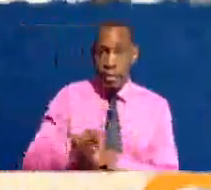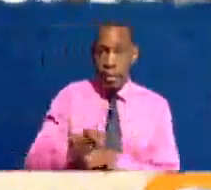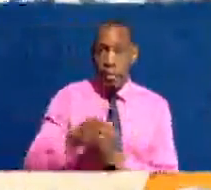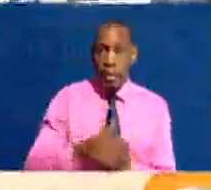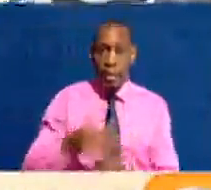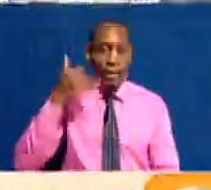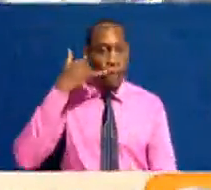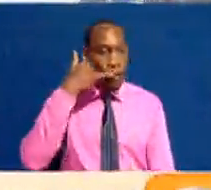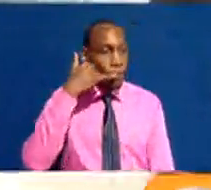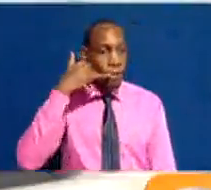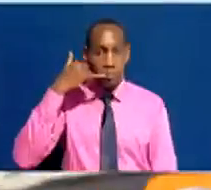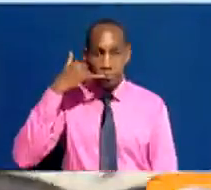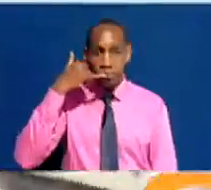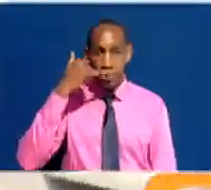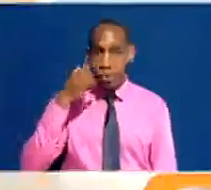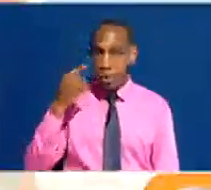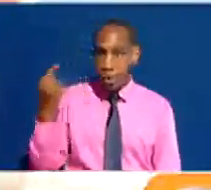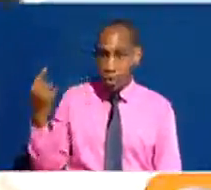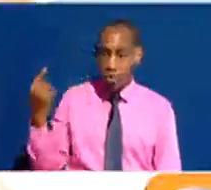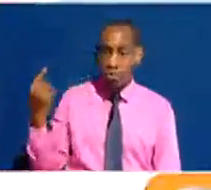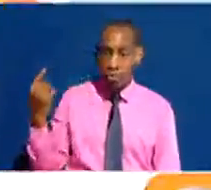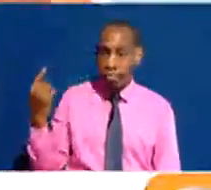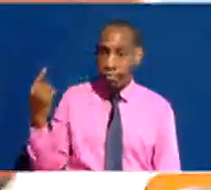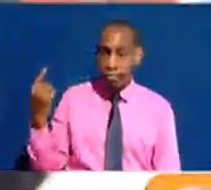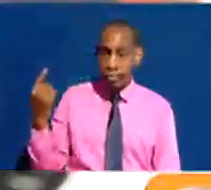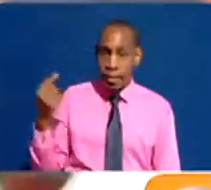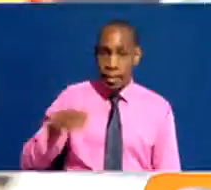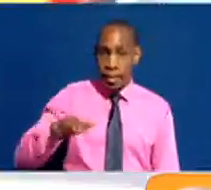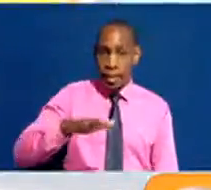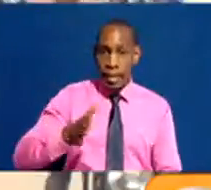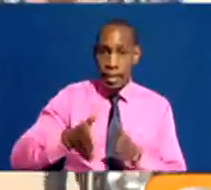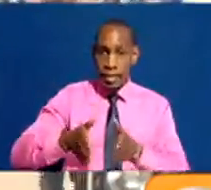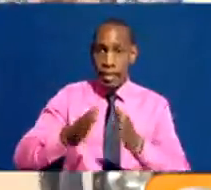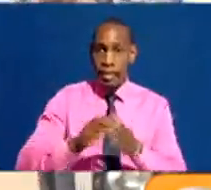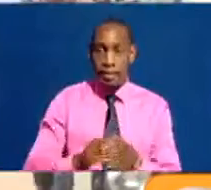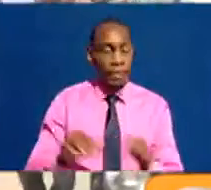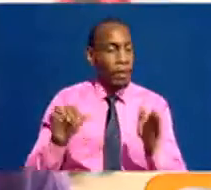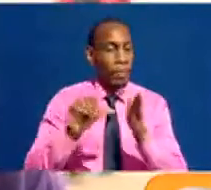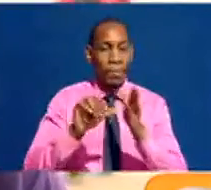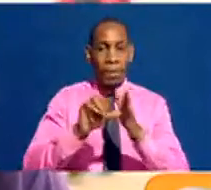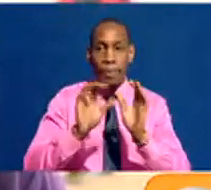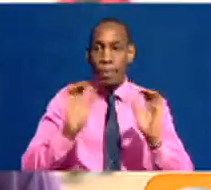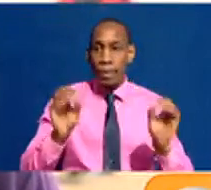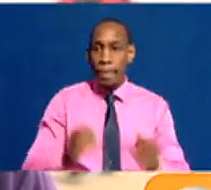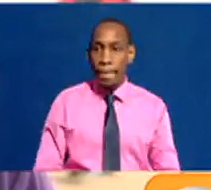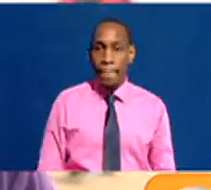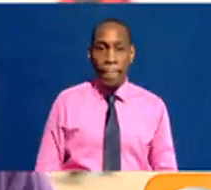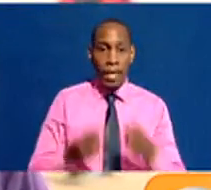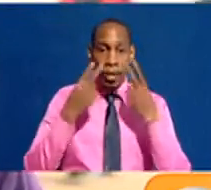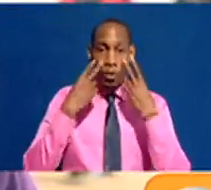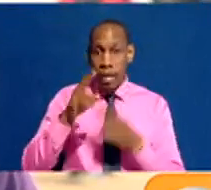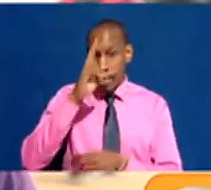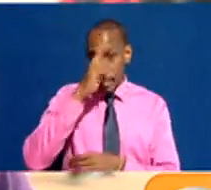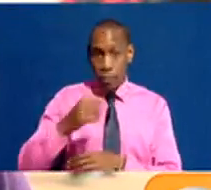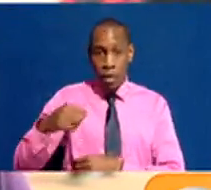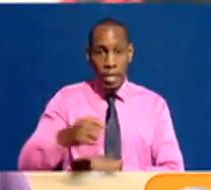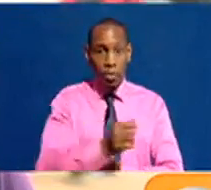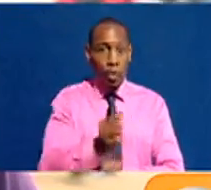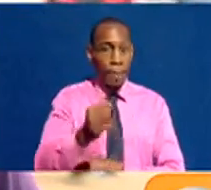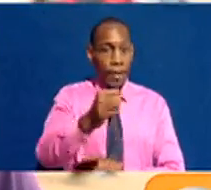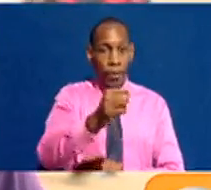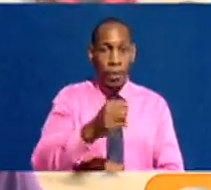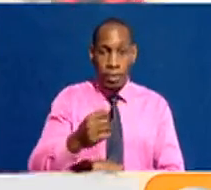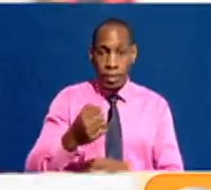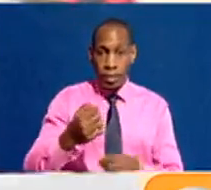simu yako. Saizi nimekuwa nimeshika simu yangu tu around the street. Hakuna ngoli. Nimewaona wamezunguka. Hii wiki